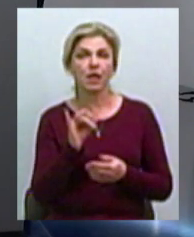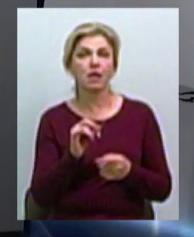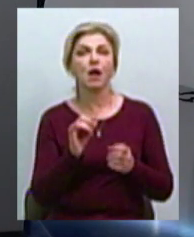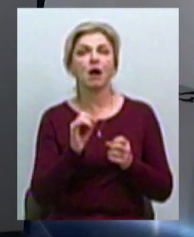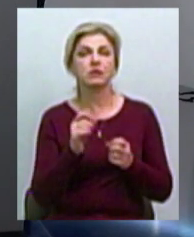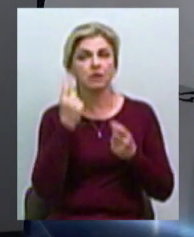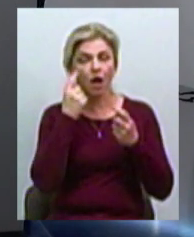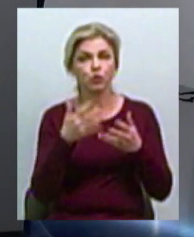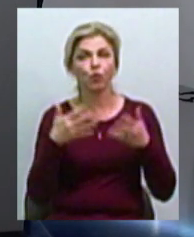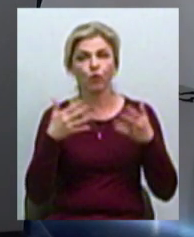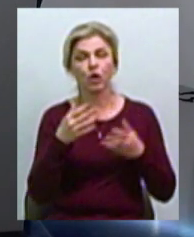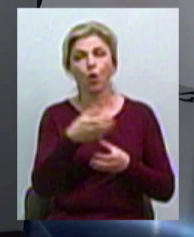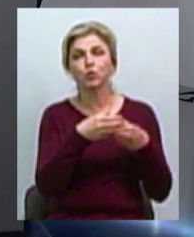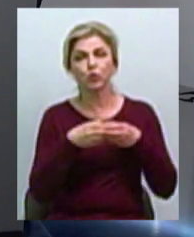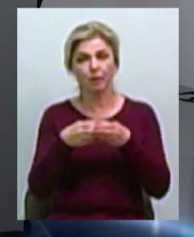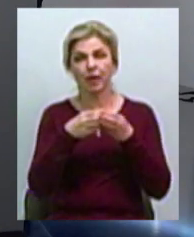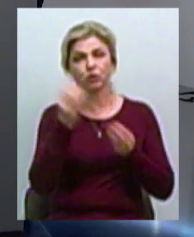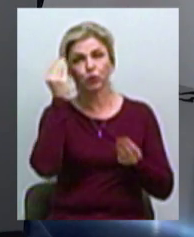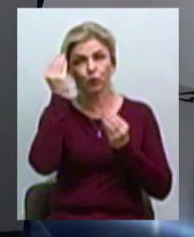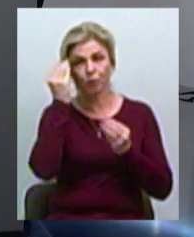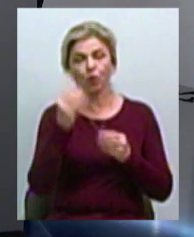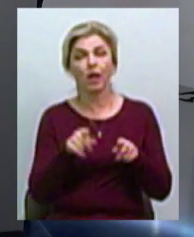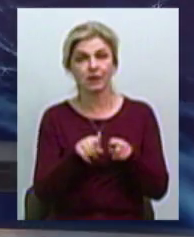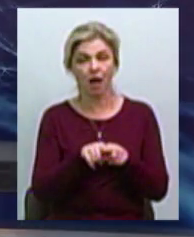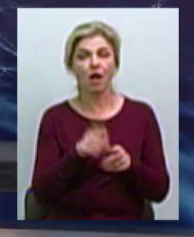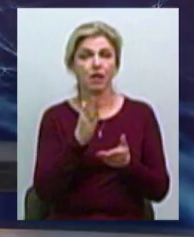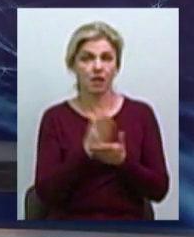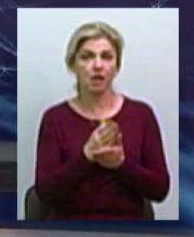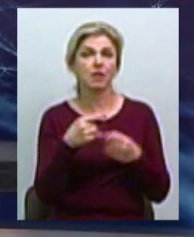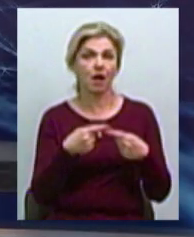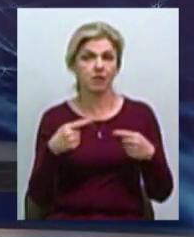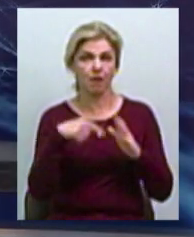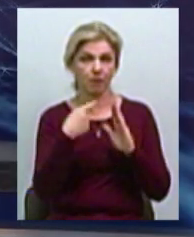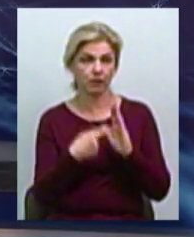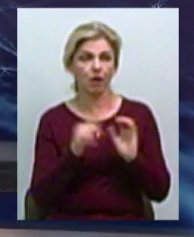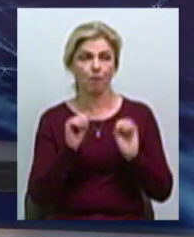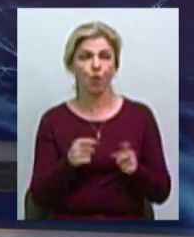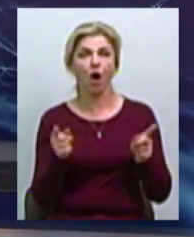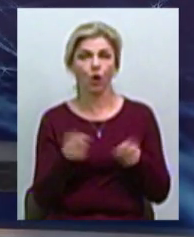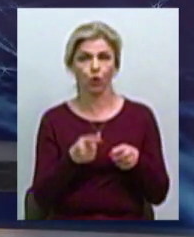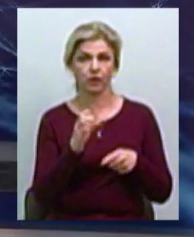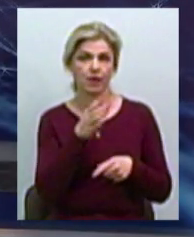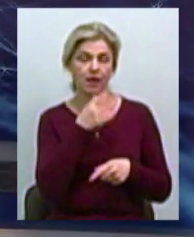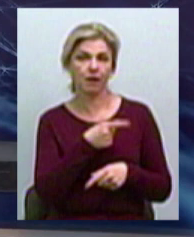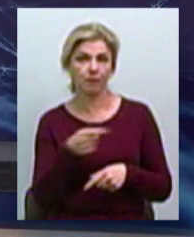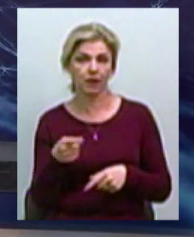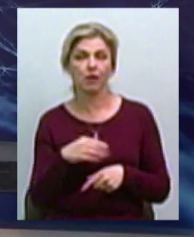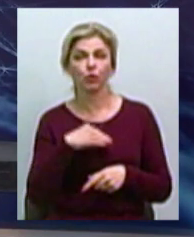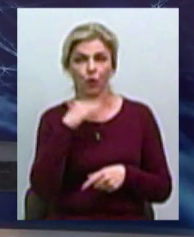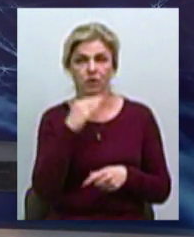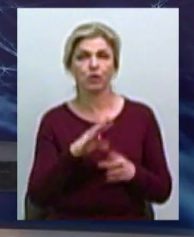з'ясувати суспільну думку таким чином з безлічі питань можна у дуже короткий термін. Достатньо